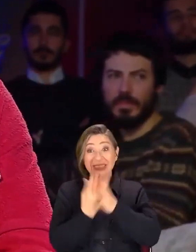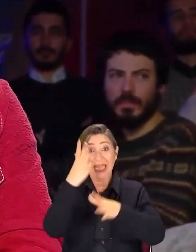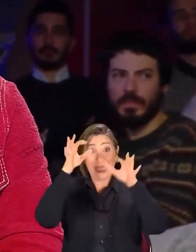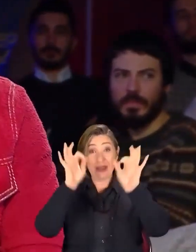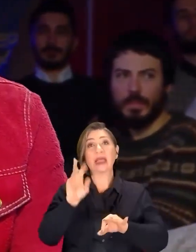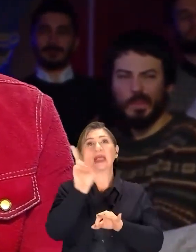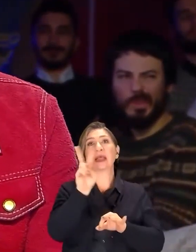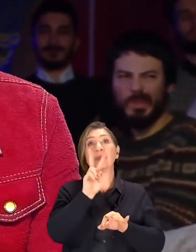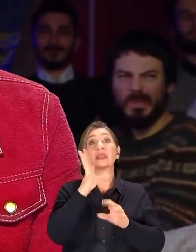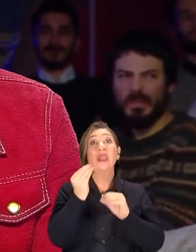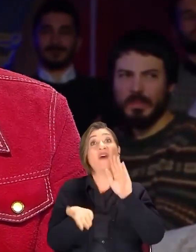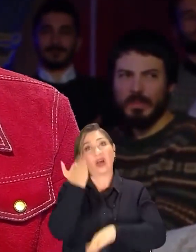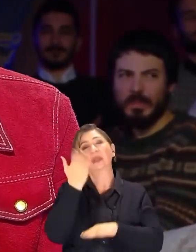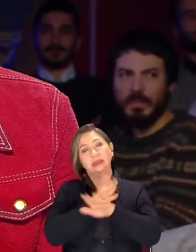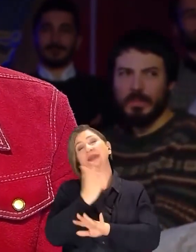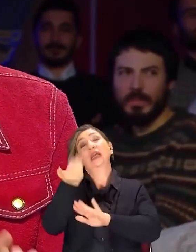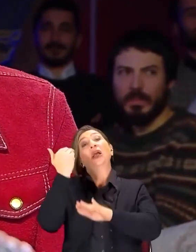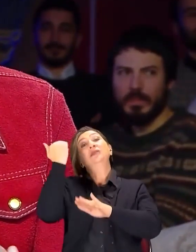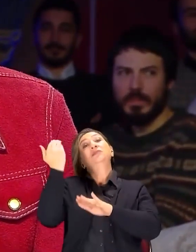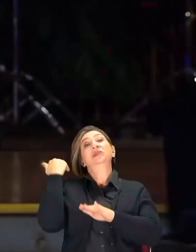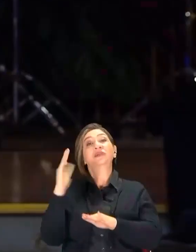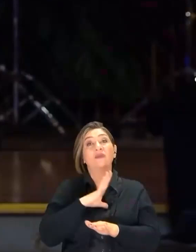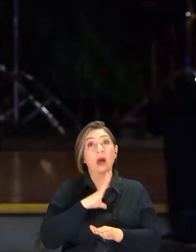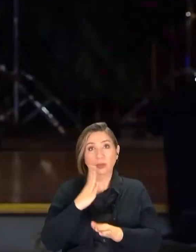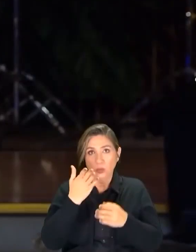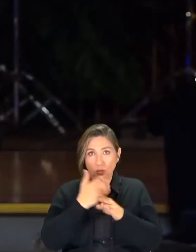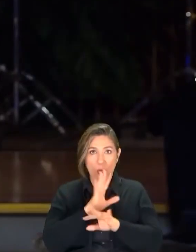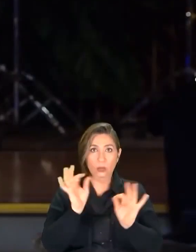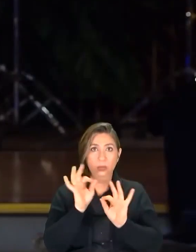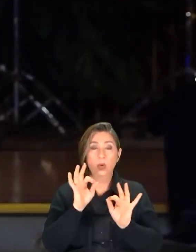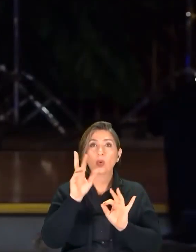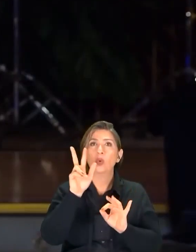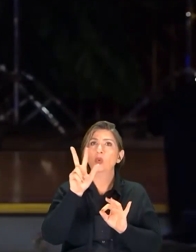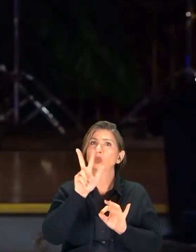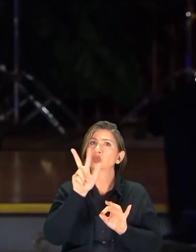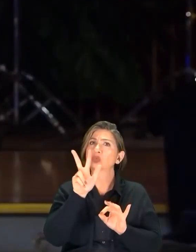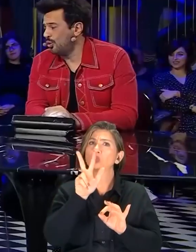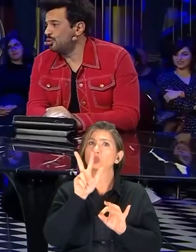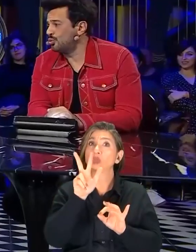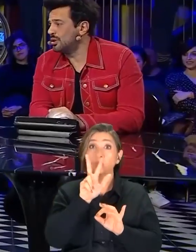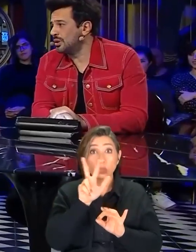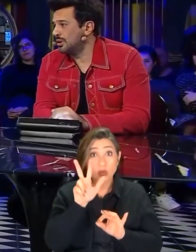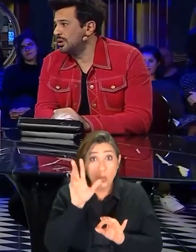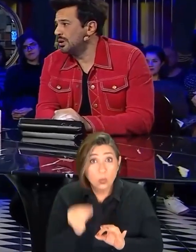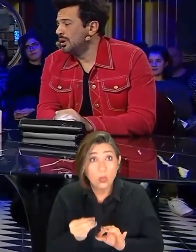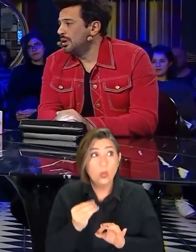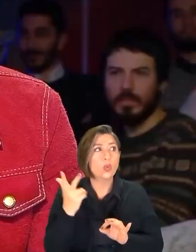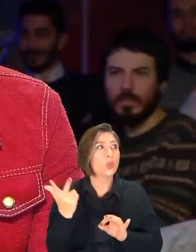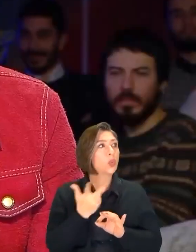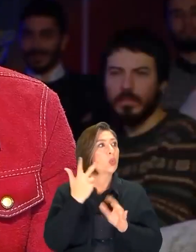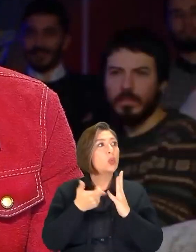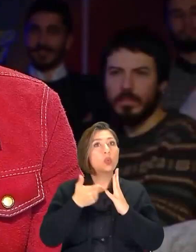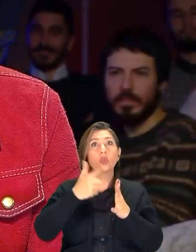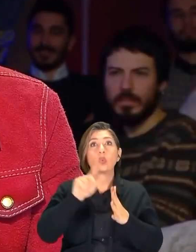sonrası 20 Aslında daha fazla yani İlk Evet daha fazla olması lazım Daha Faz zaten 30 30 mu oldu Nasıl 30